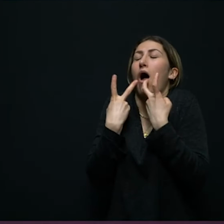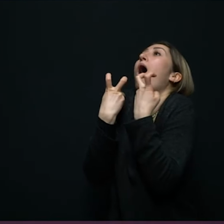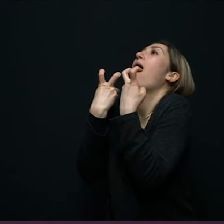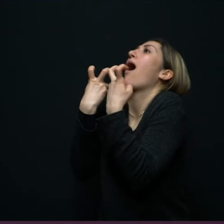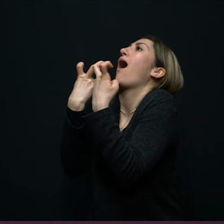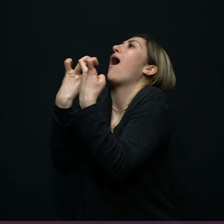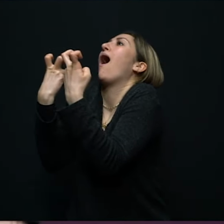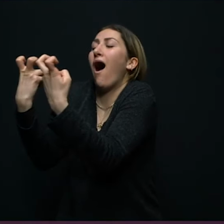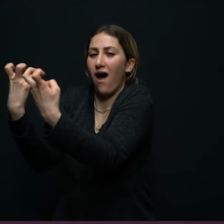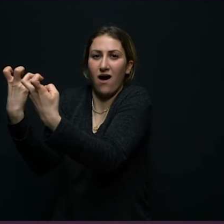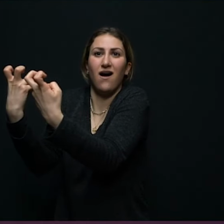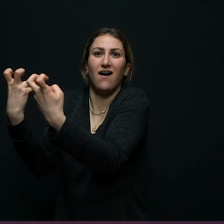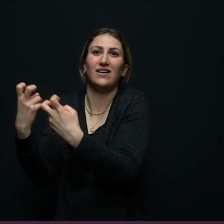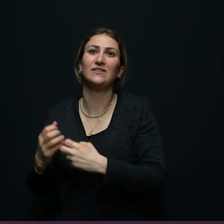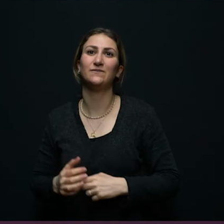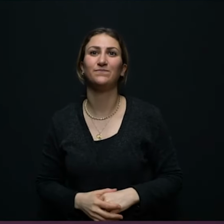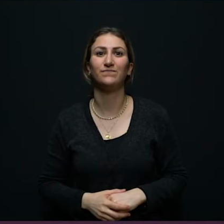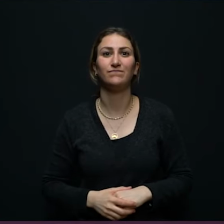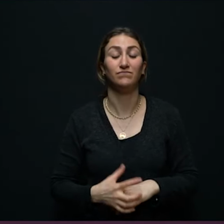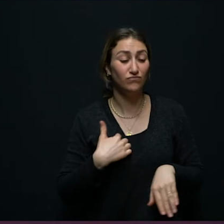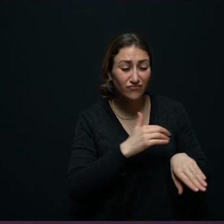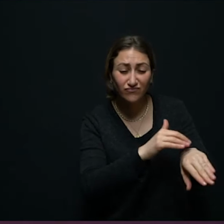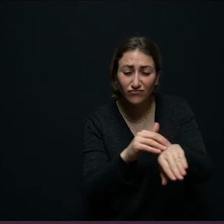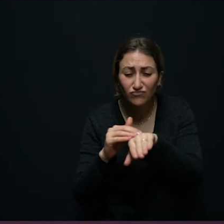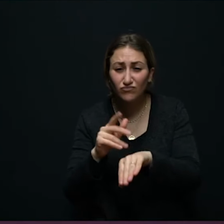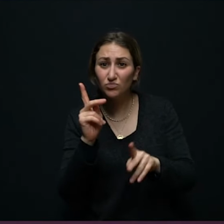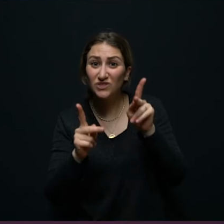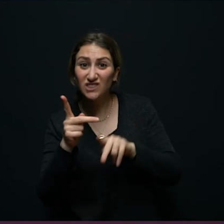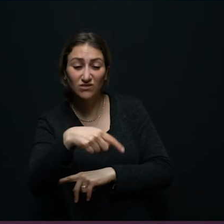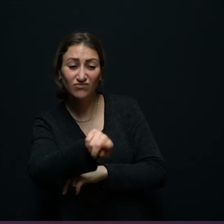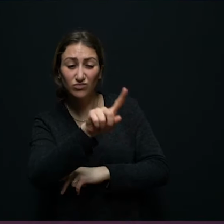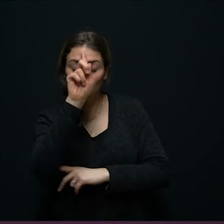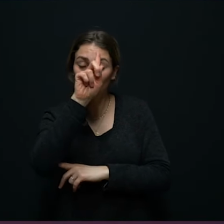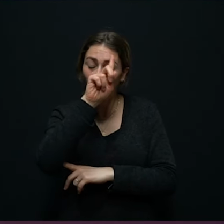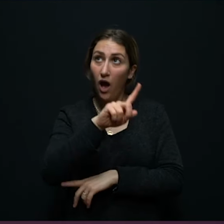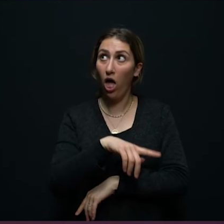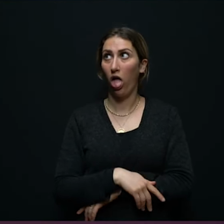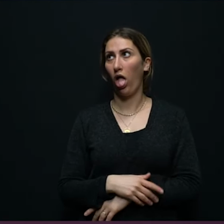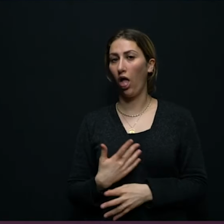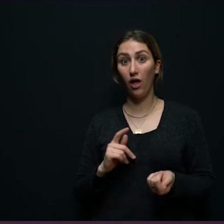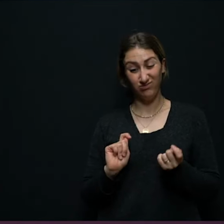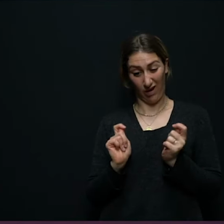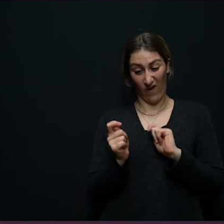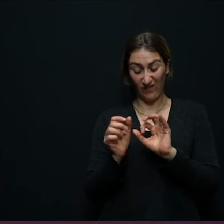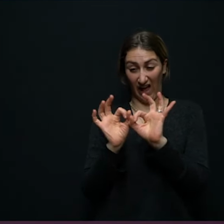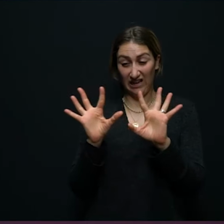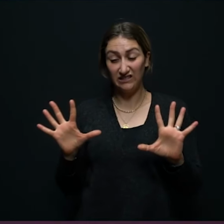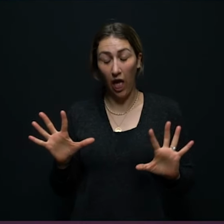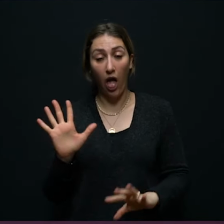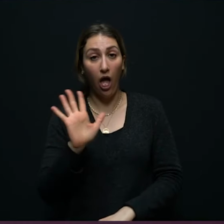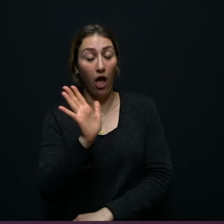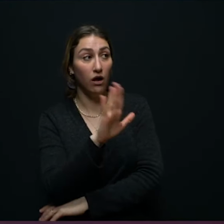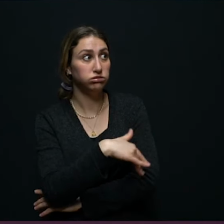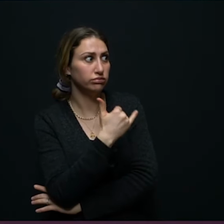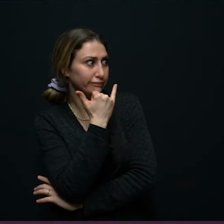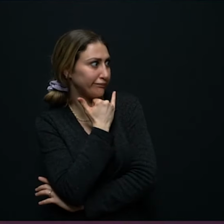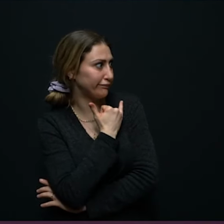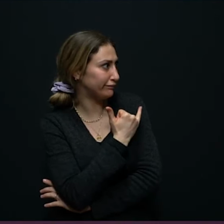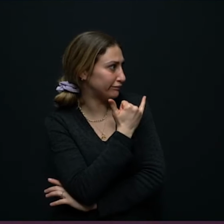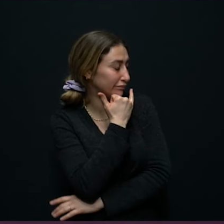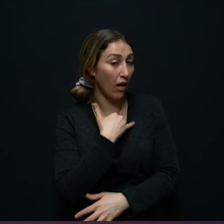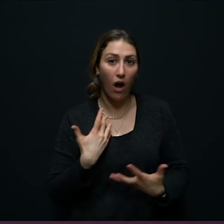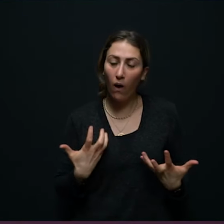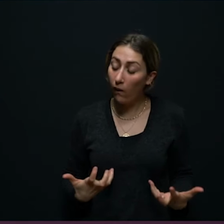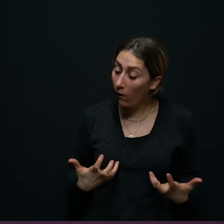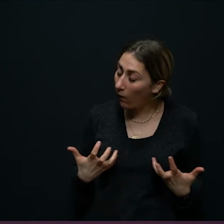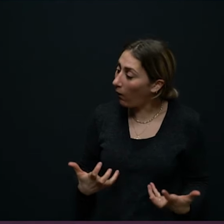ce matin la sainteté synonyme de choses ennuyeuse rébarbative lourde difficile c'est que tu n'as pas découvert ce qu'est